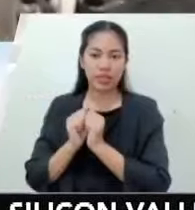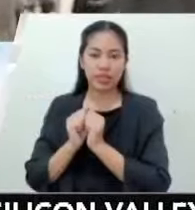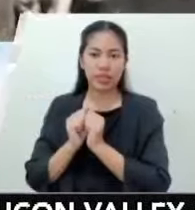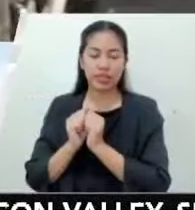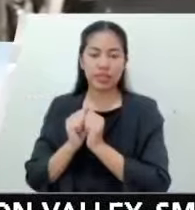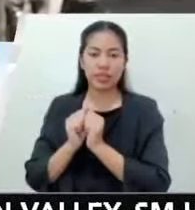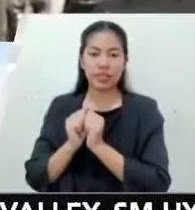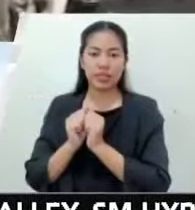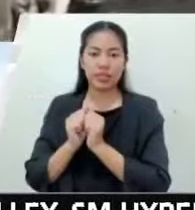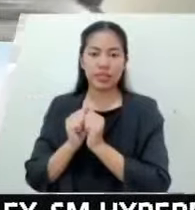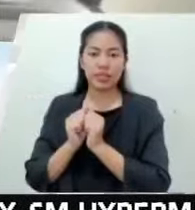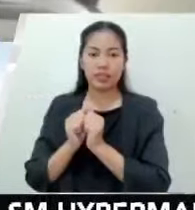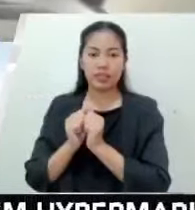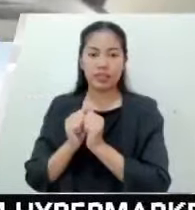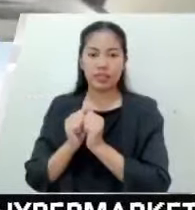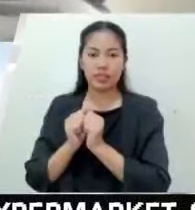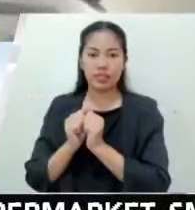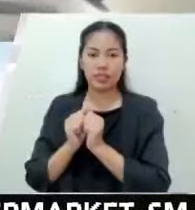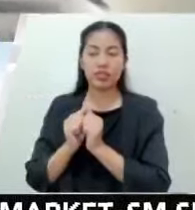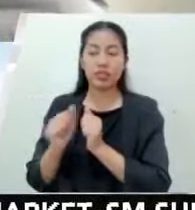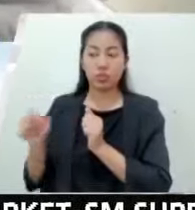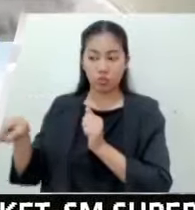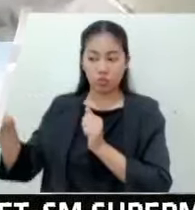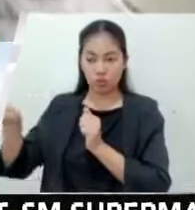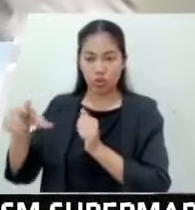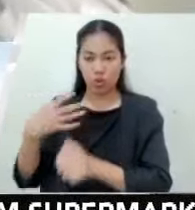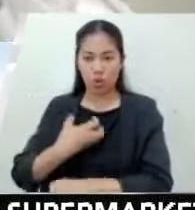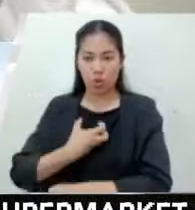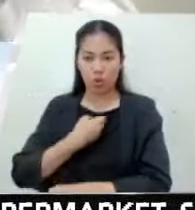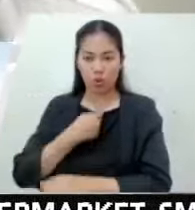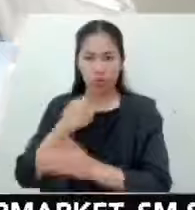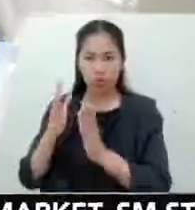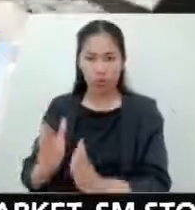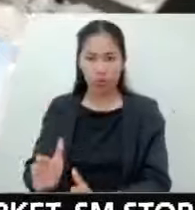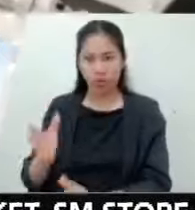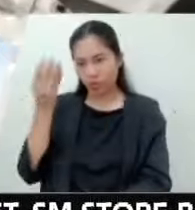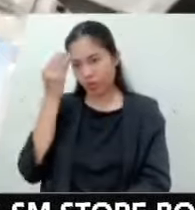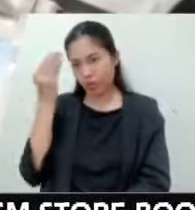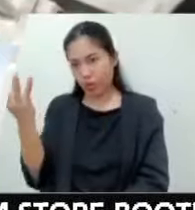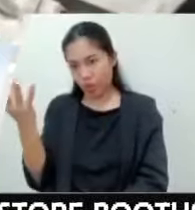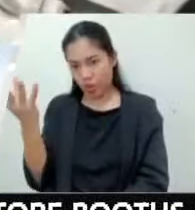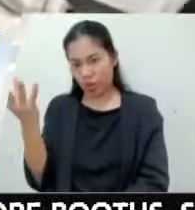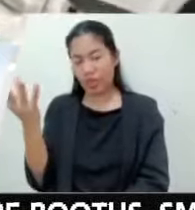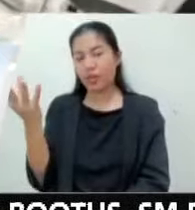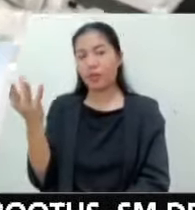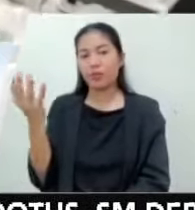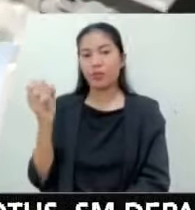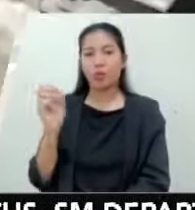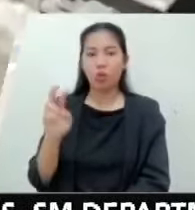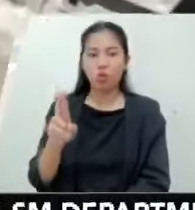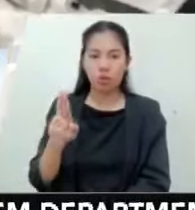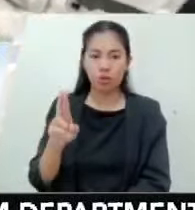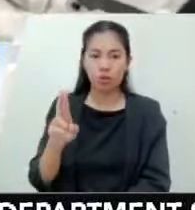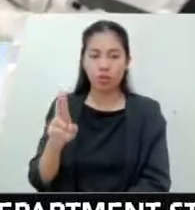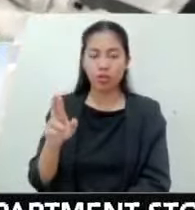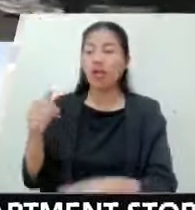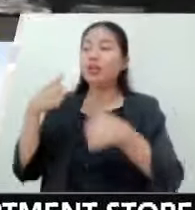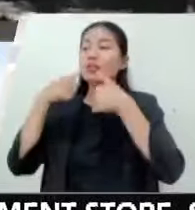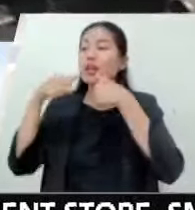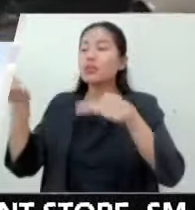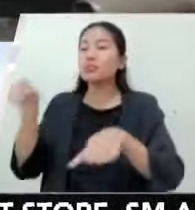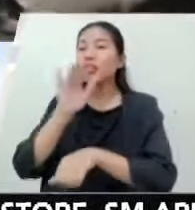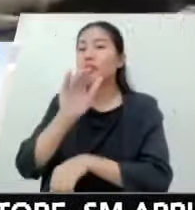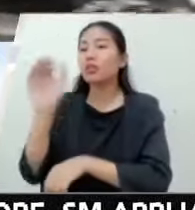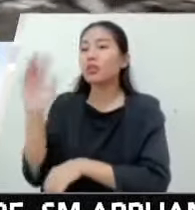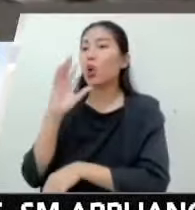sa mga possible owners po by way of advisory or siguro panawagan po because yun